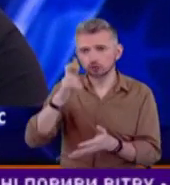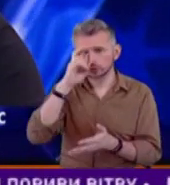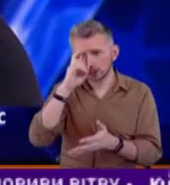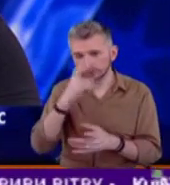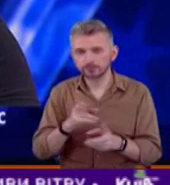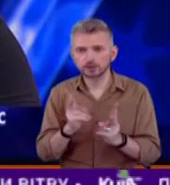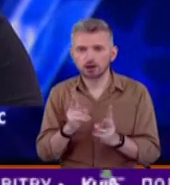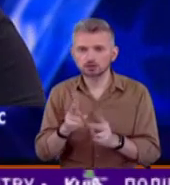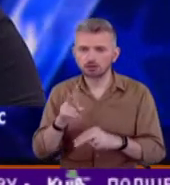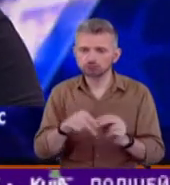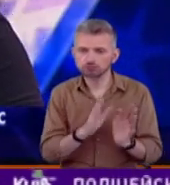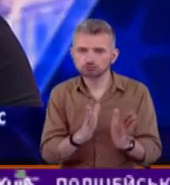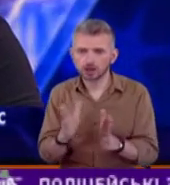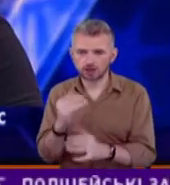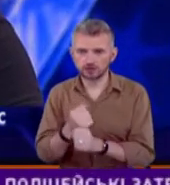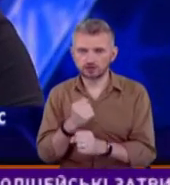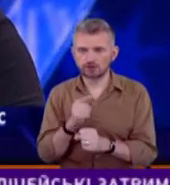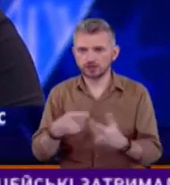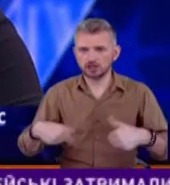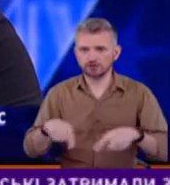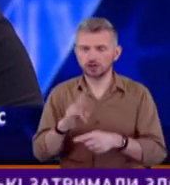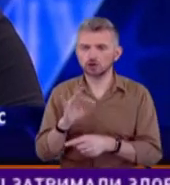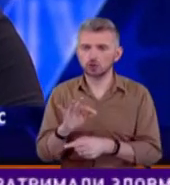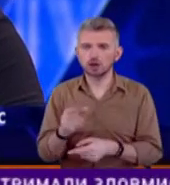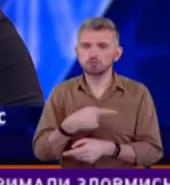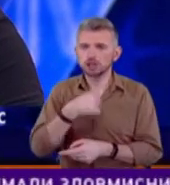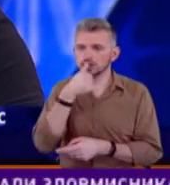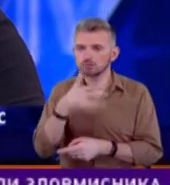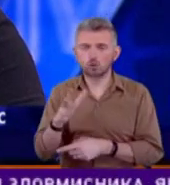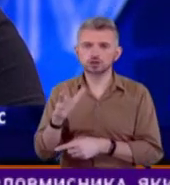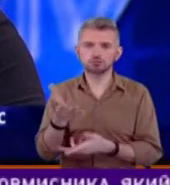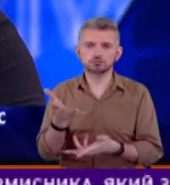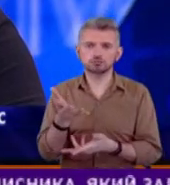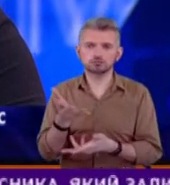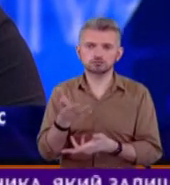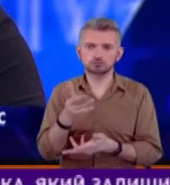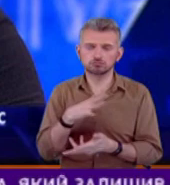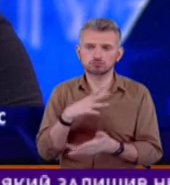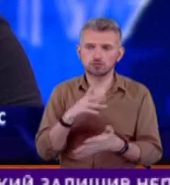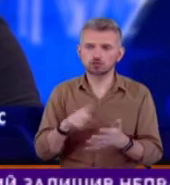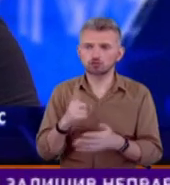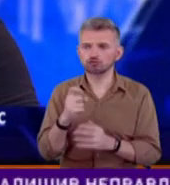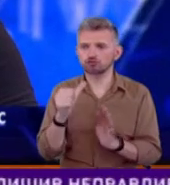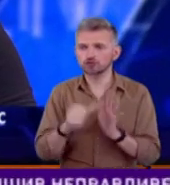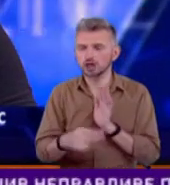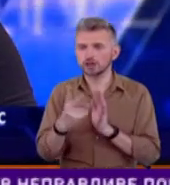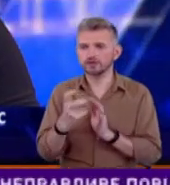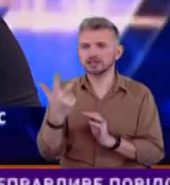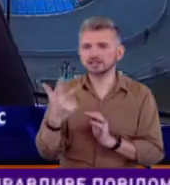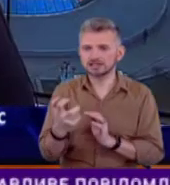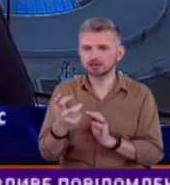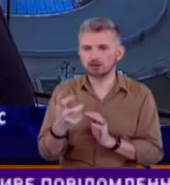конечно, как-то наладить порядок в этой сфере, но опять же мы не можем рассчитывать на то, что даже там 160, 200, 300